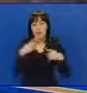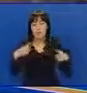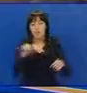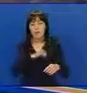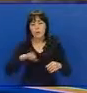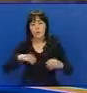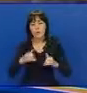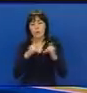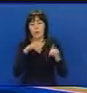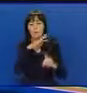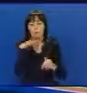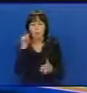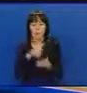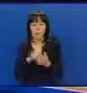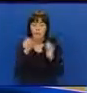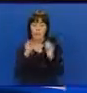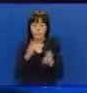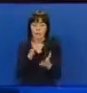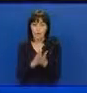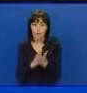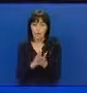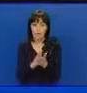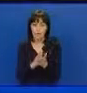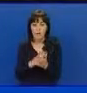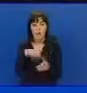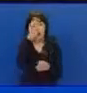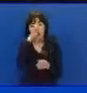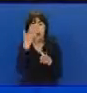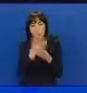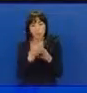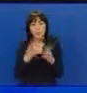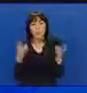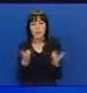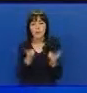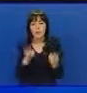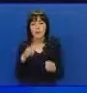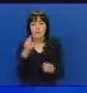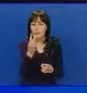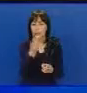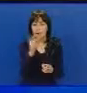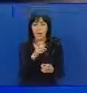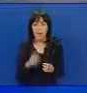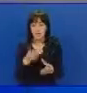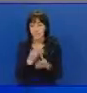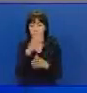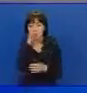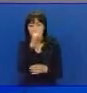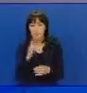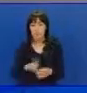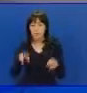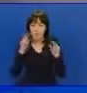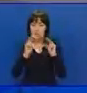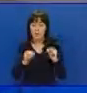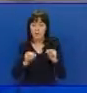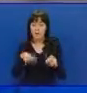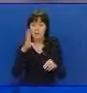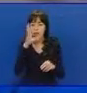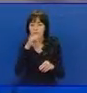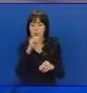дамып көбейе береді ол да. Мүмкіндік болатын болса, ел сәл көмектесу керек. Ол және бір адам, екі адам қолынан келеді деп айта алмаймын. Рас, итің ұры